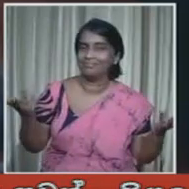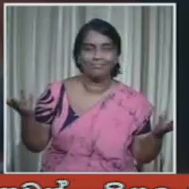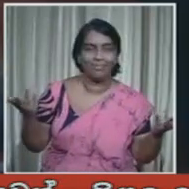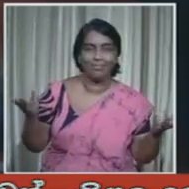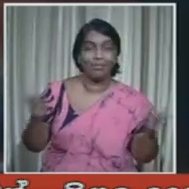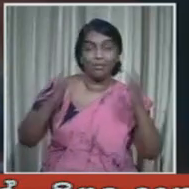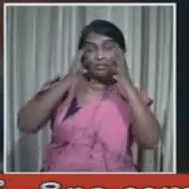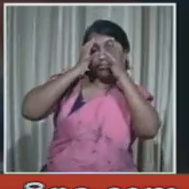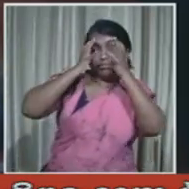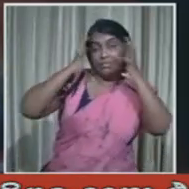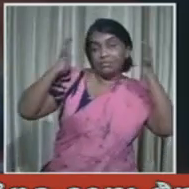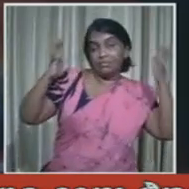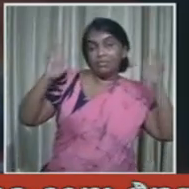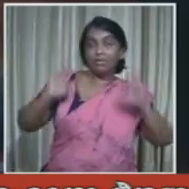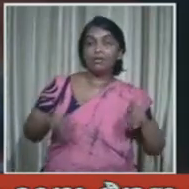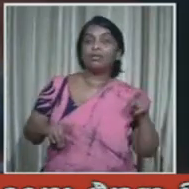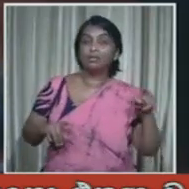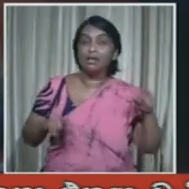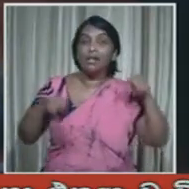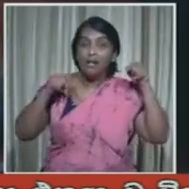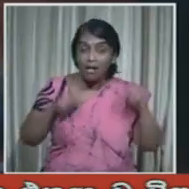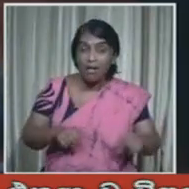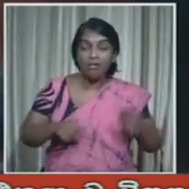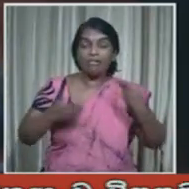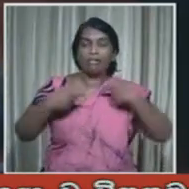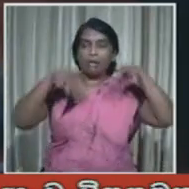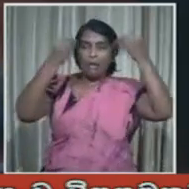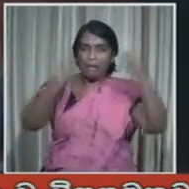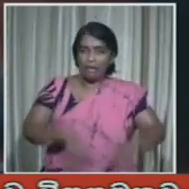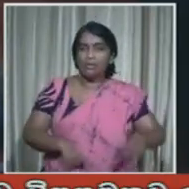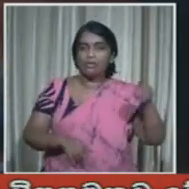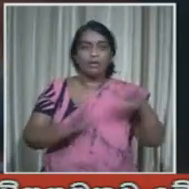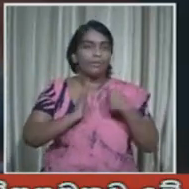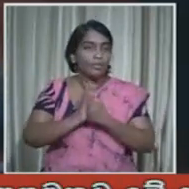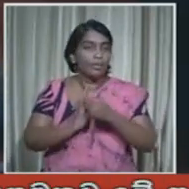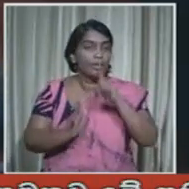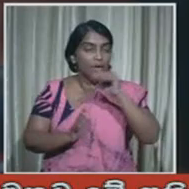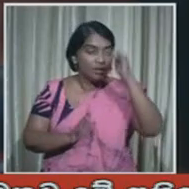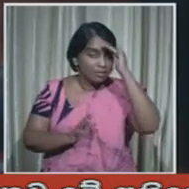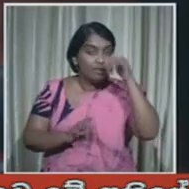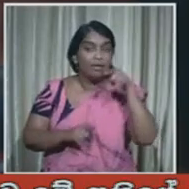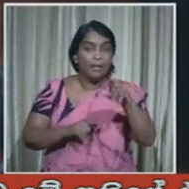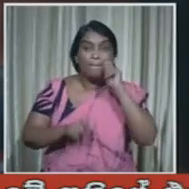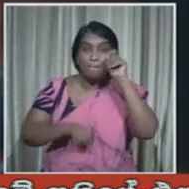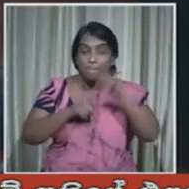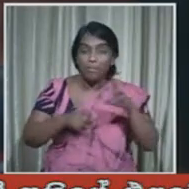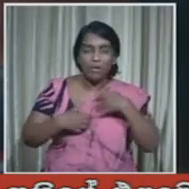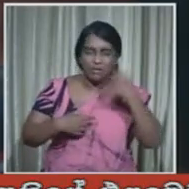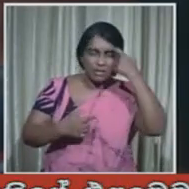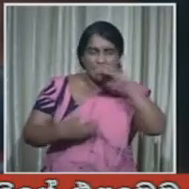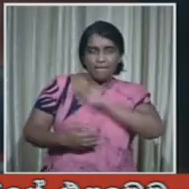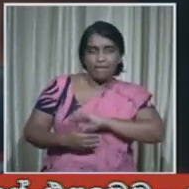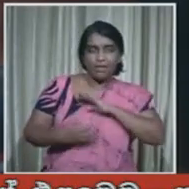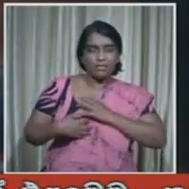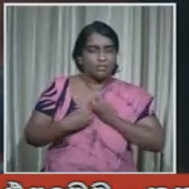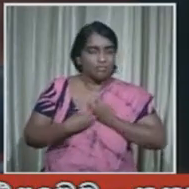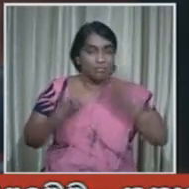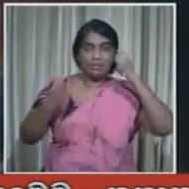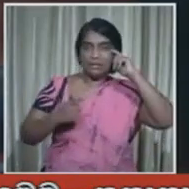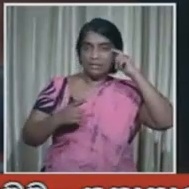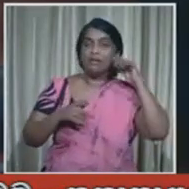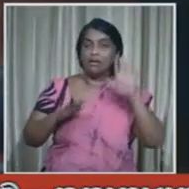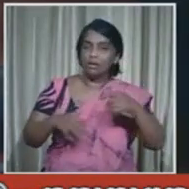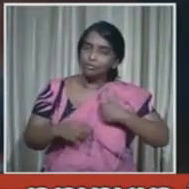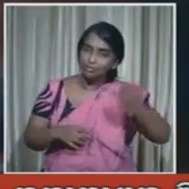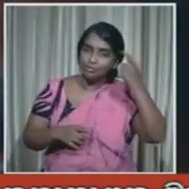උද්දච්ච මානසිකත්වයෙන් හිටියේ එයා අද බිම්මට බහින්න වෙලා තියෙනවා ගරු කතා නැකොද ජනතාවට ජනතාවගේ පුපුරා ගියේ මේ වේදනාව මම